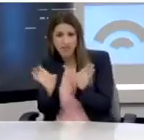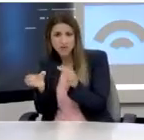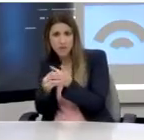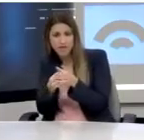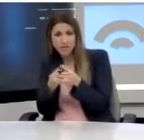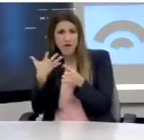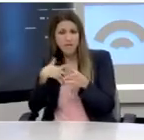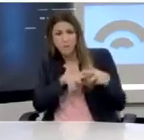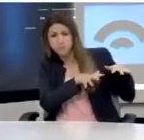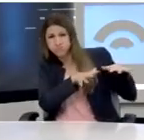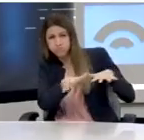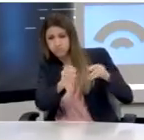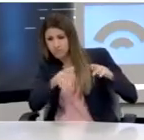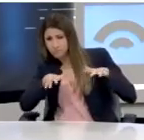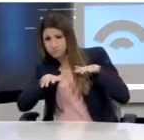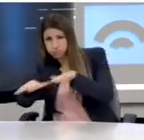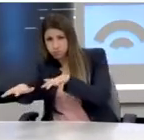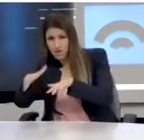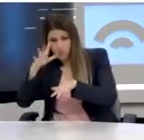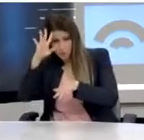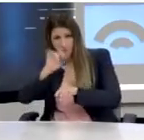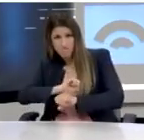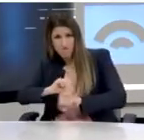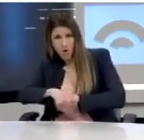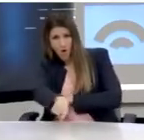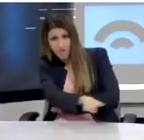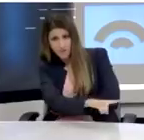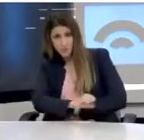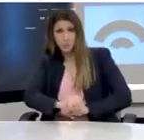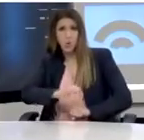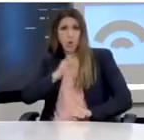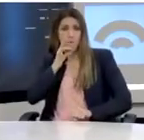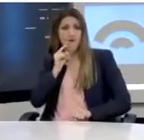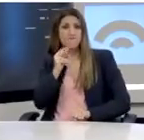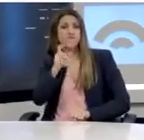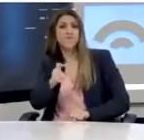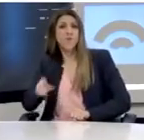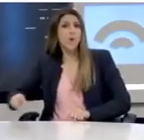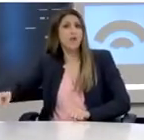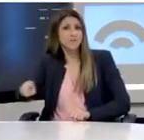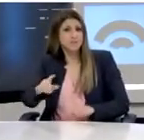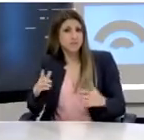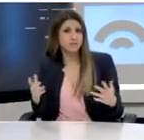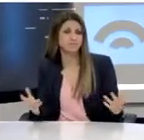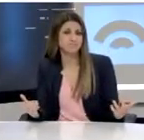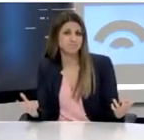παρακρατικών βρίσκονται για να εκφοβήσουν και να τρομοκρατήσουν βουλευτές του Ελληνικού